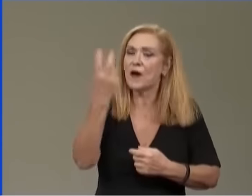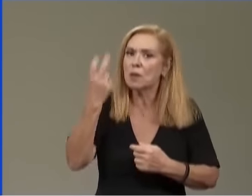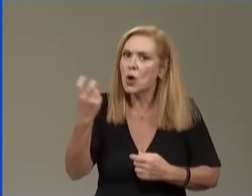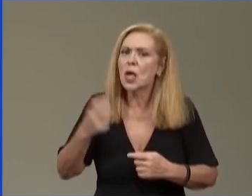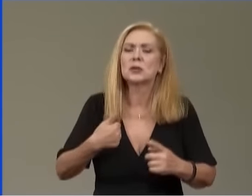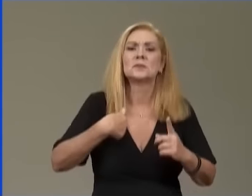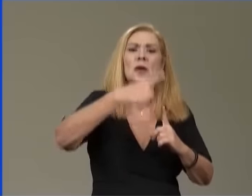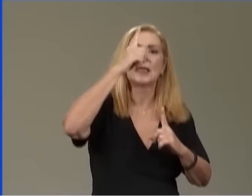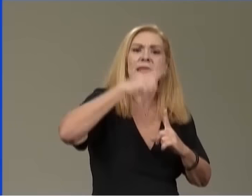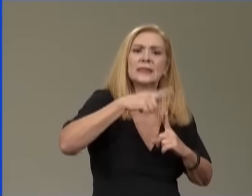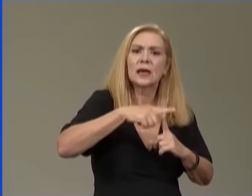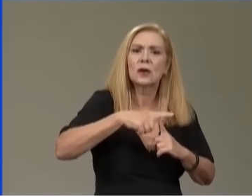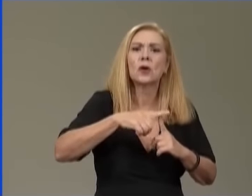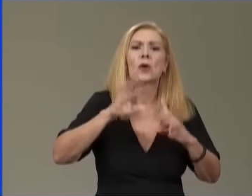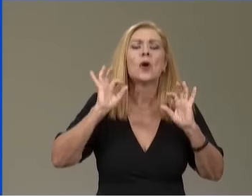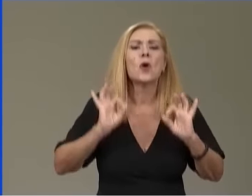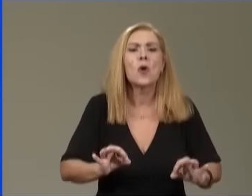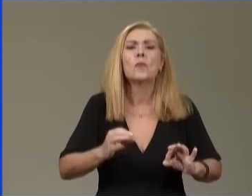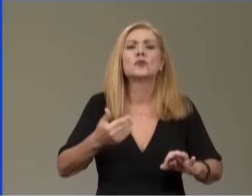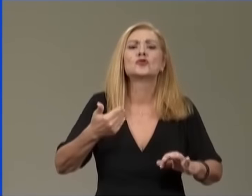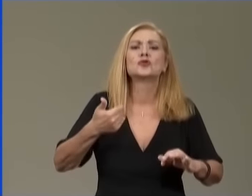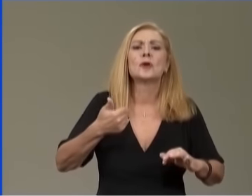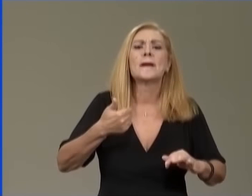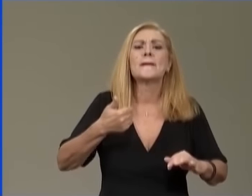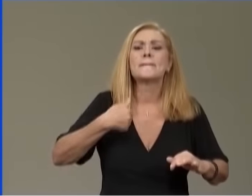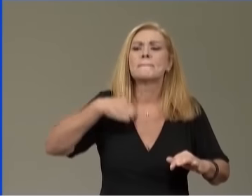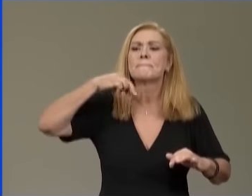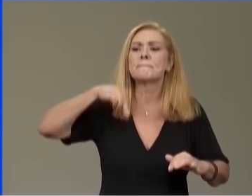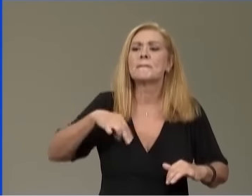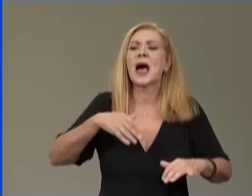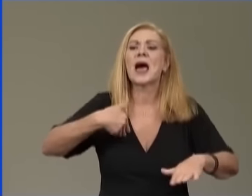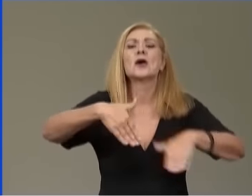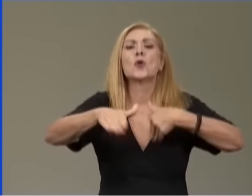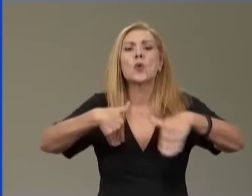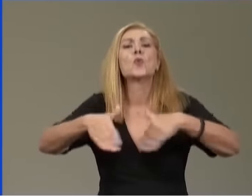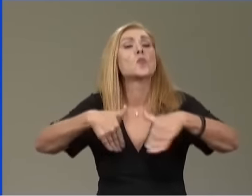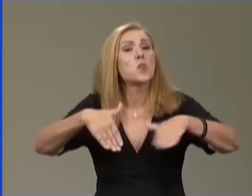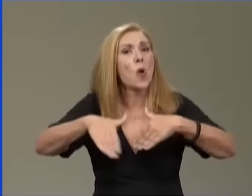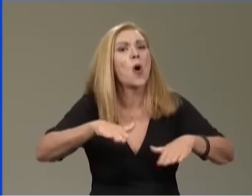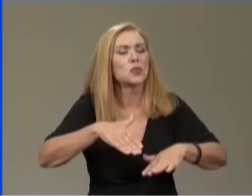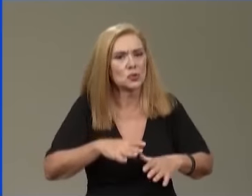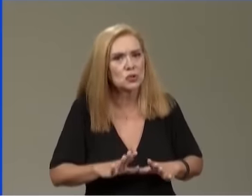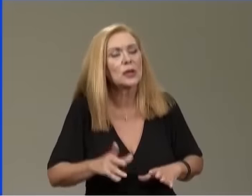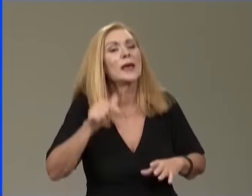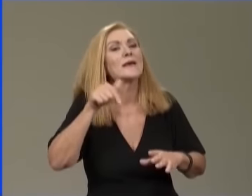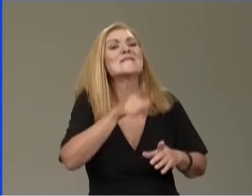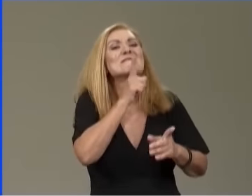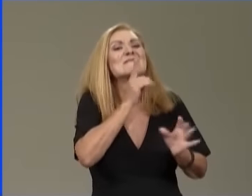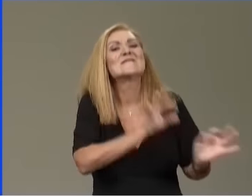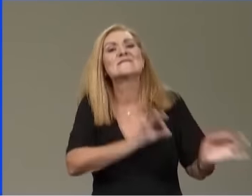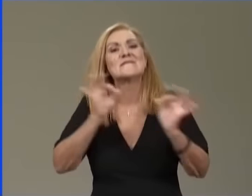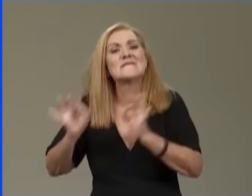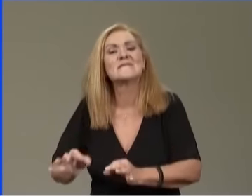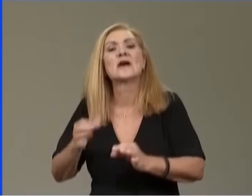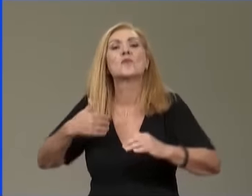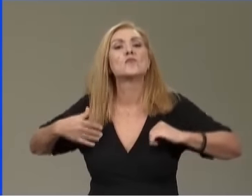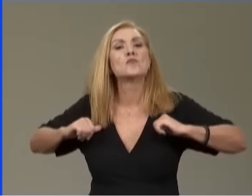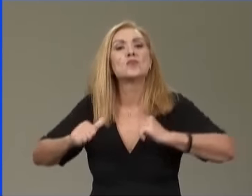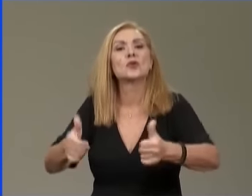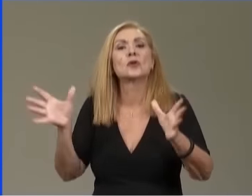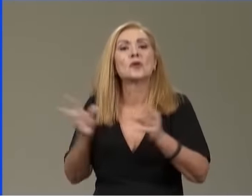τεχνολογία, όπως το MyCoast. Σύντομα θα είμαστε έτοιμοι να ανακοινώσουμε και μια αντίστοιχη πρωτοβουλία για την προστασία